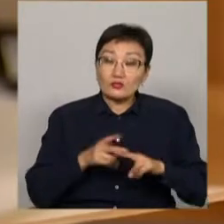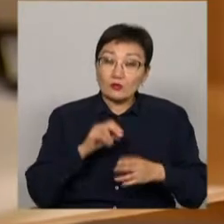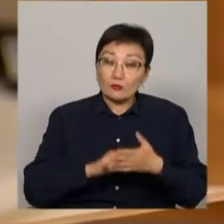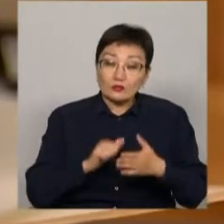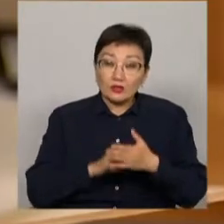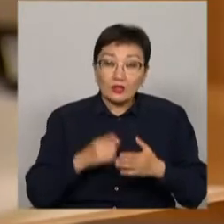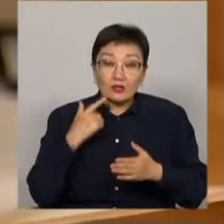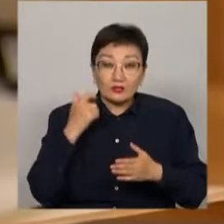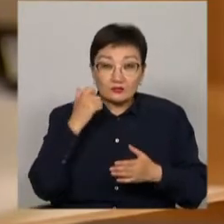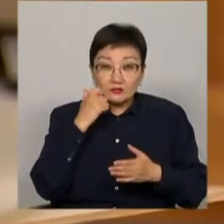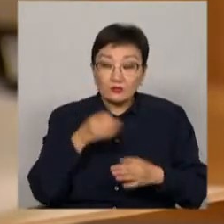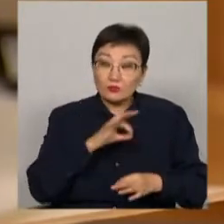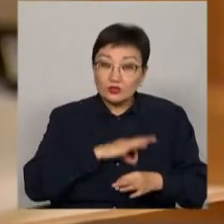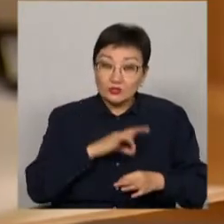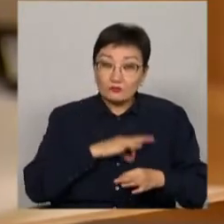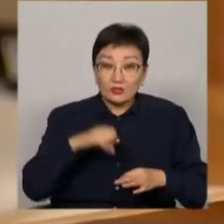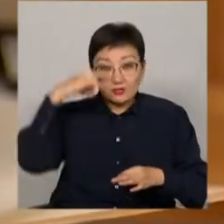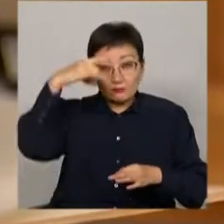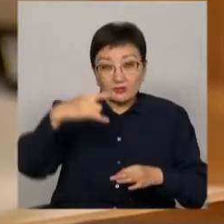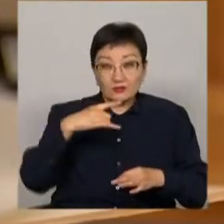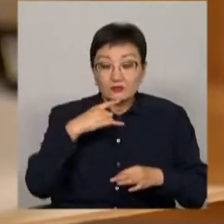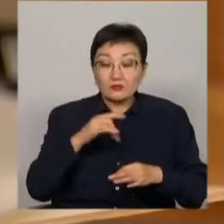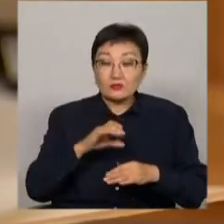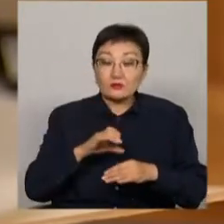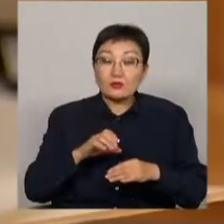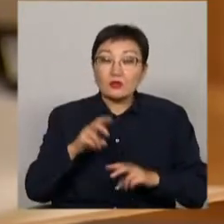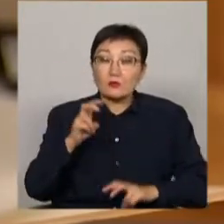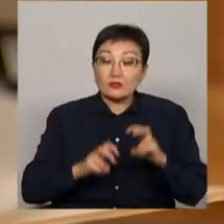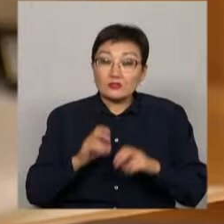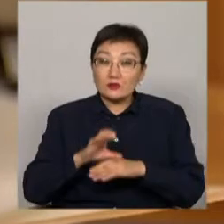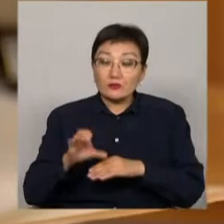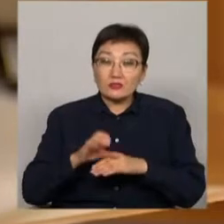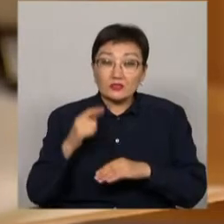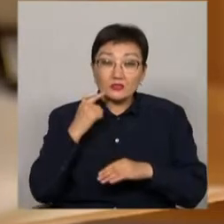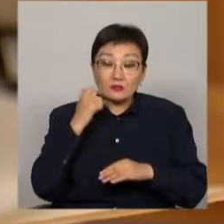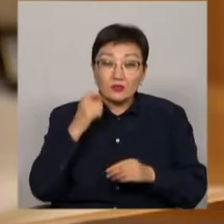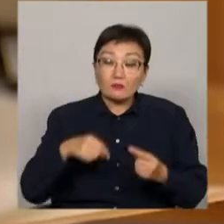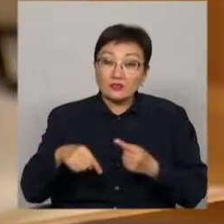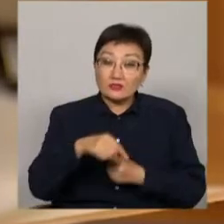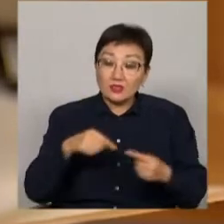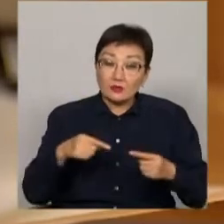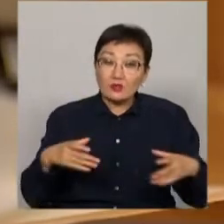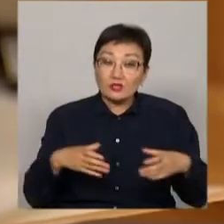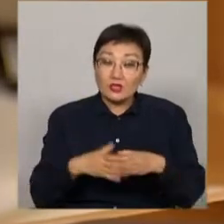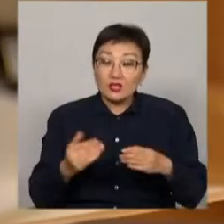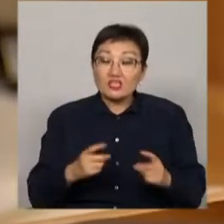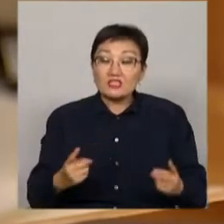қантты тұтынатын отандық өнім өндіретін кондитерлік шағын кәсіпкерлерді айтпағанда